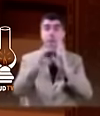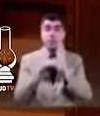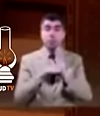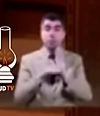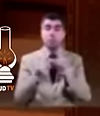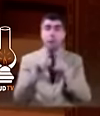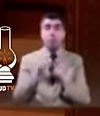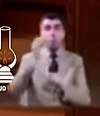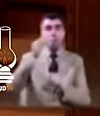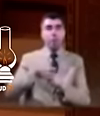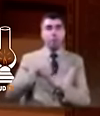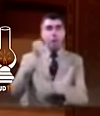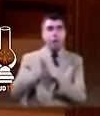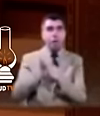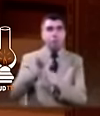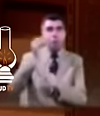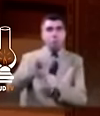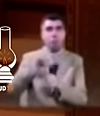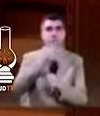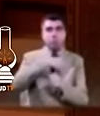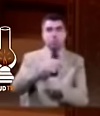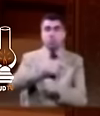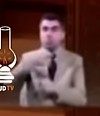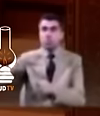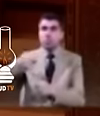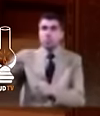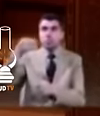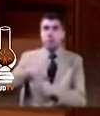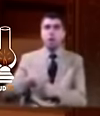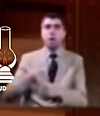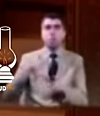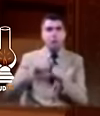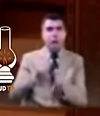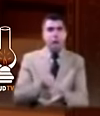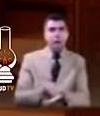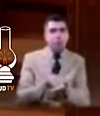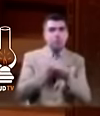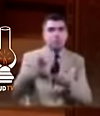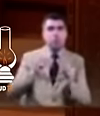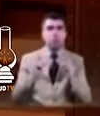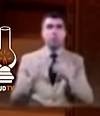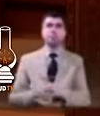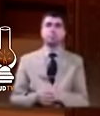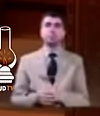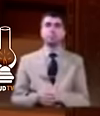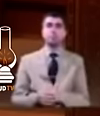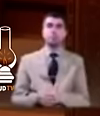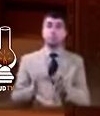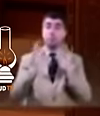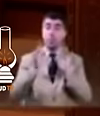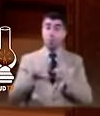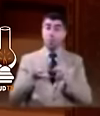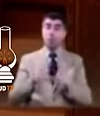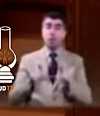ريوسهم باش يكونوا قادرين يصرفوا هذه الاعتمادات في أشياء نافعة لجهاتهم. وخص الدولة تقلص